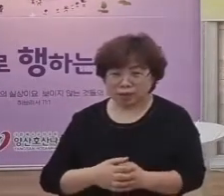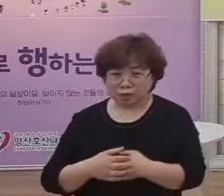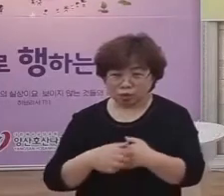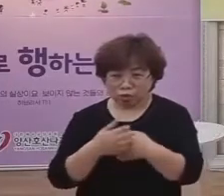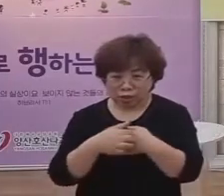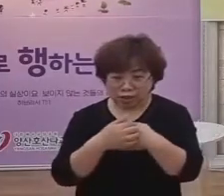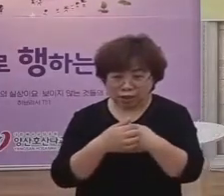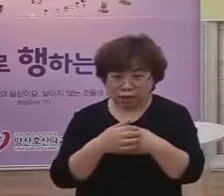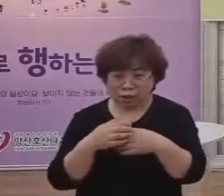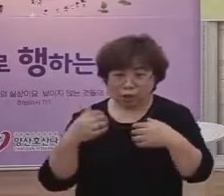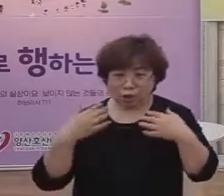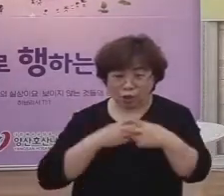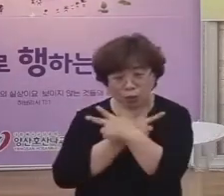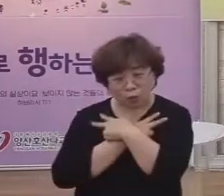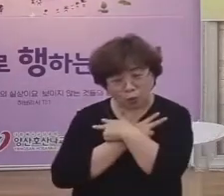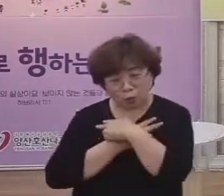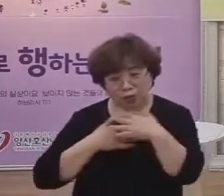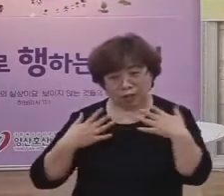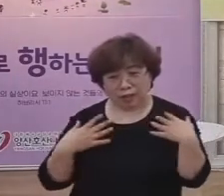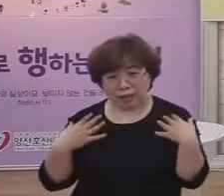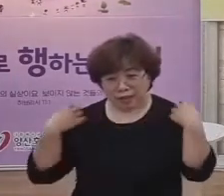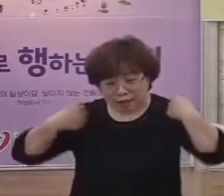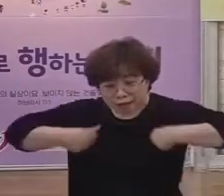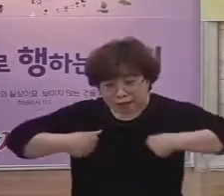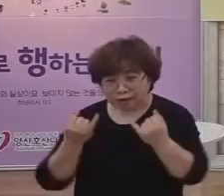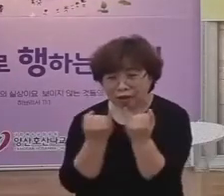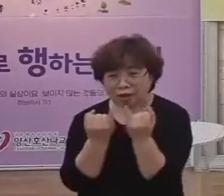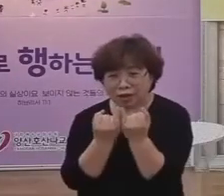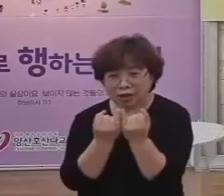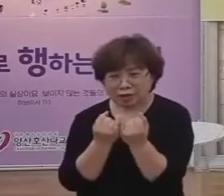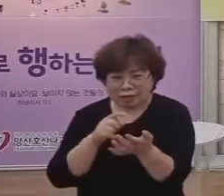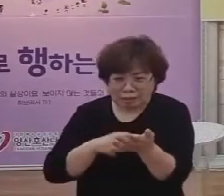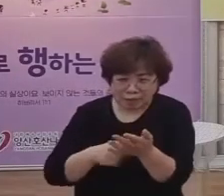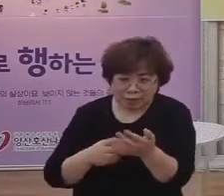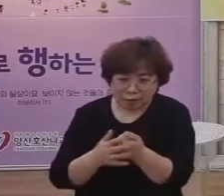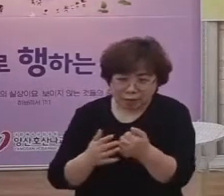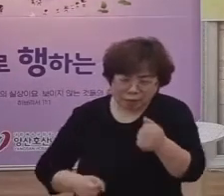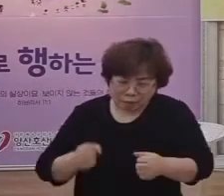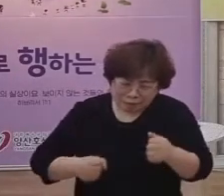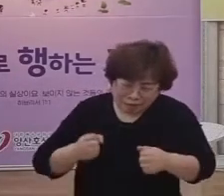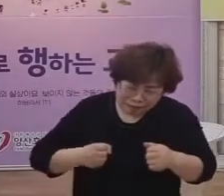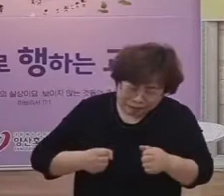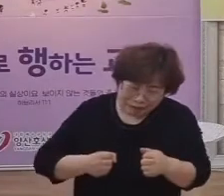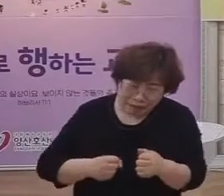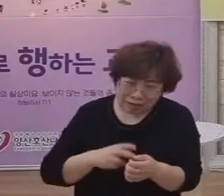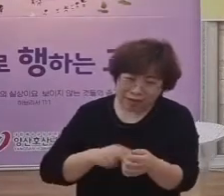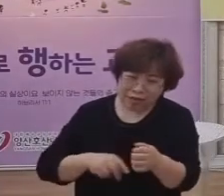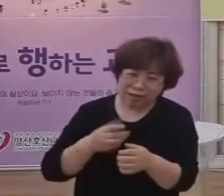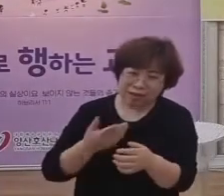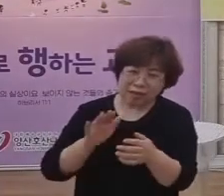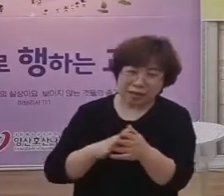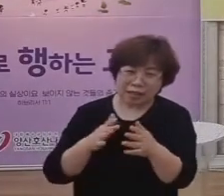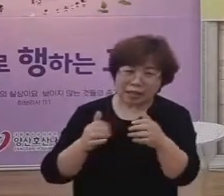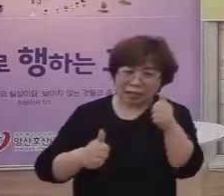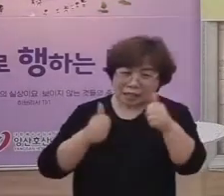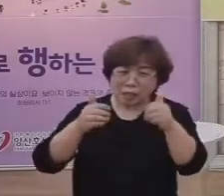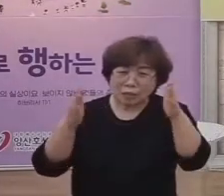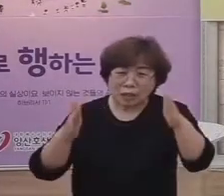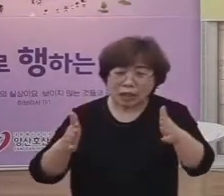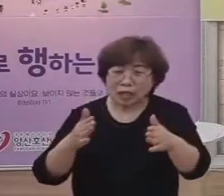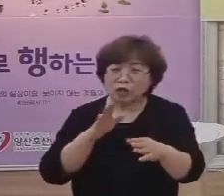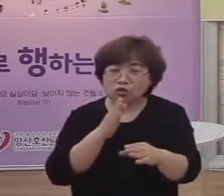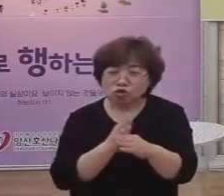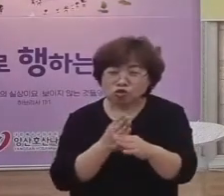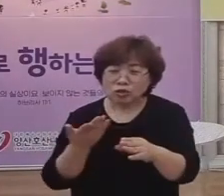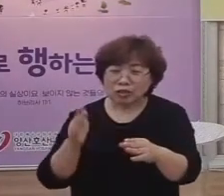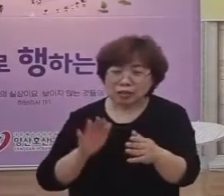여자인데 막 뭐 급한지 막 빨리 뛰어가요. 시험 기간인데. 여러분 그런데요. 시험 기간인데 세상에